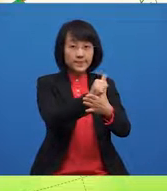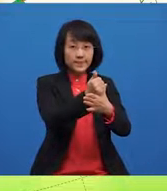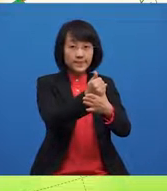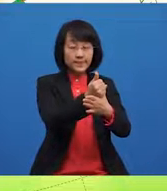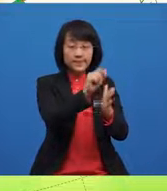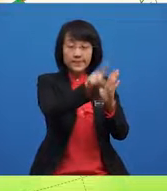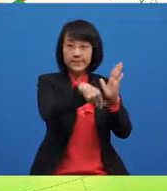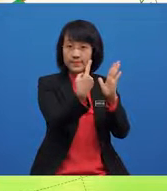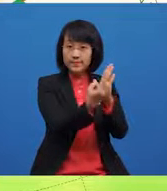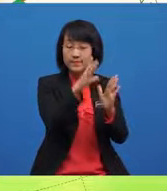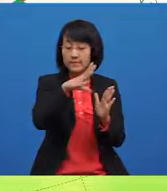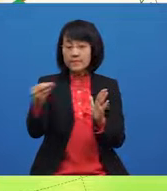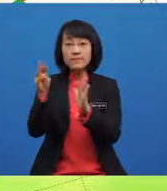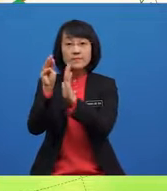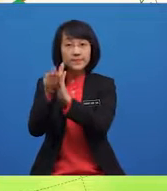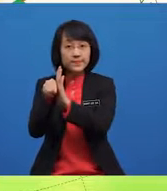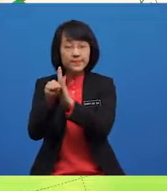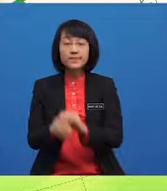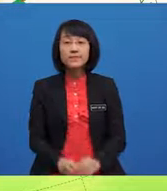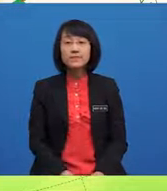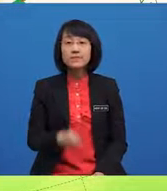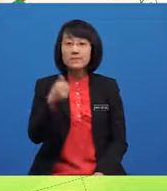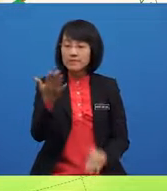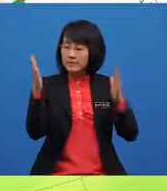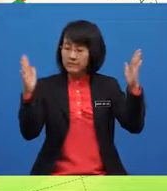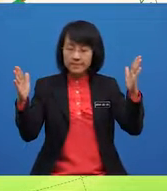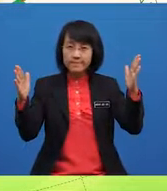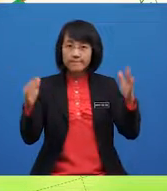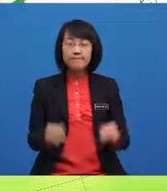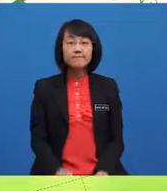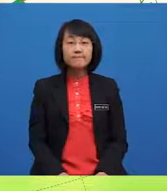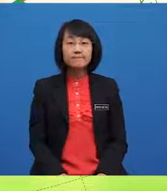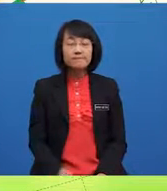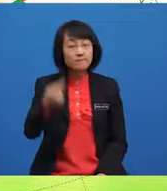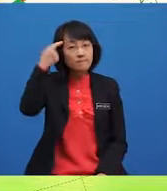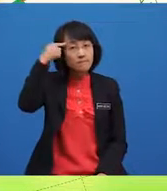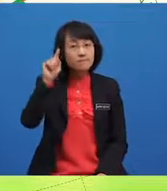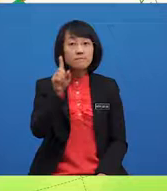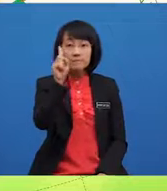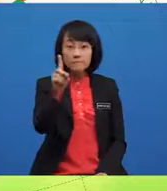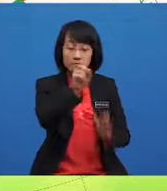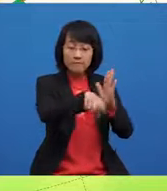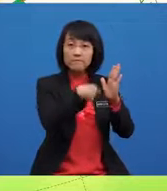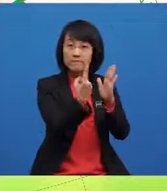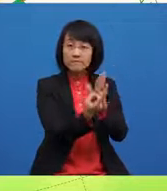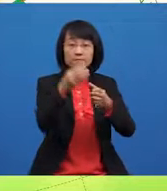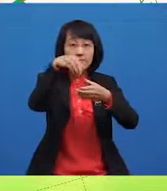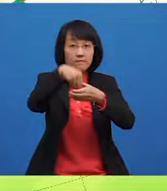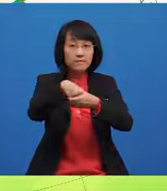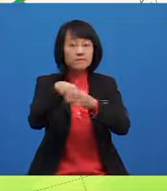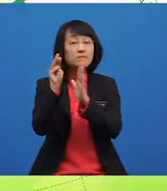jam dan minit? Berapakah tempoh masa bagi satu jam dalam